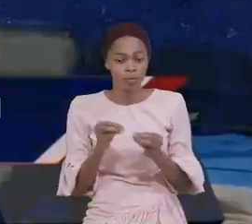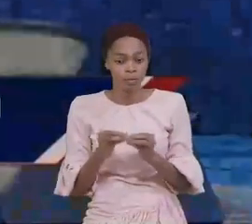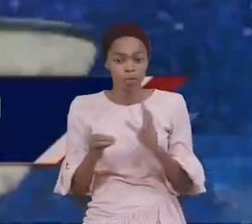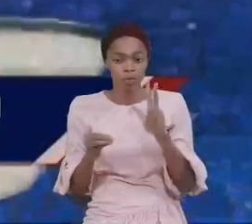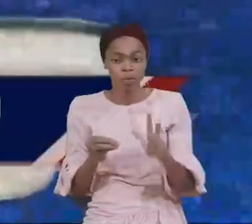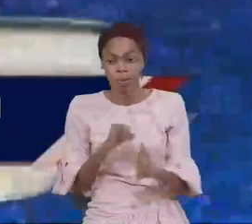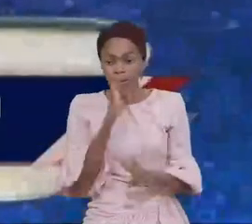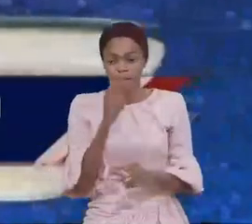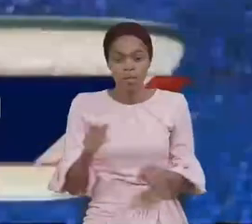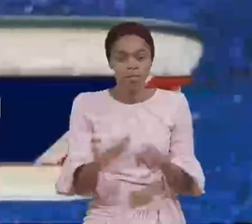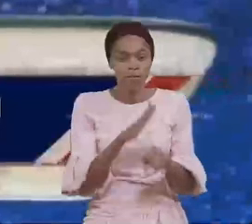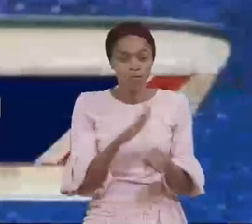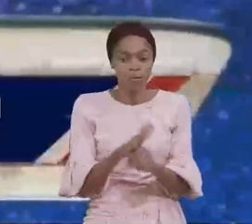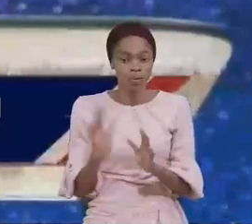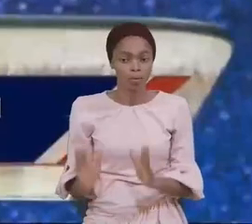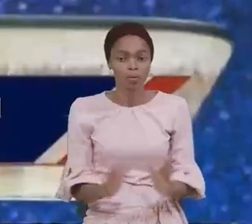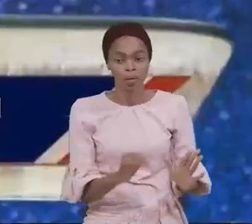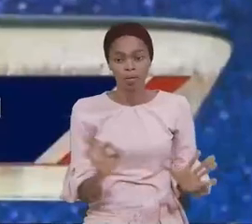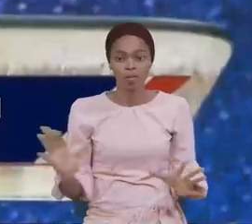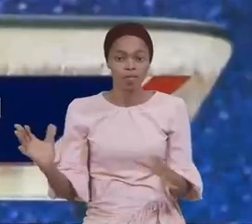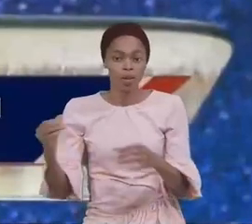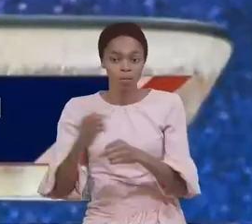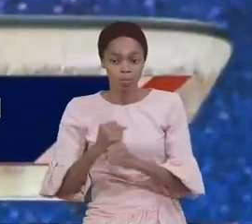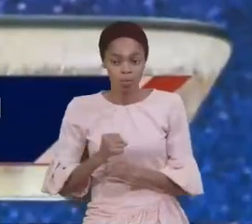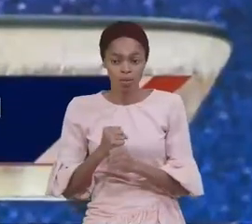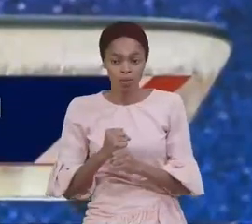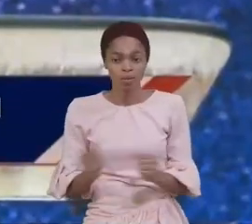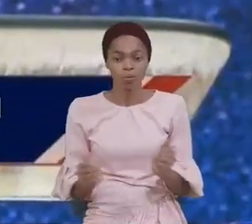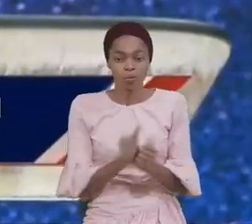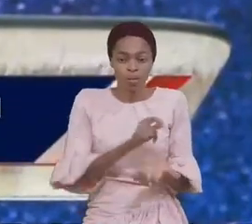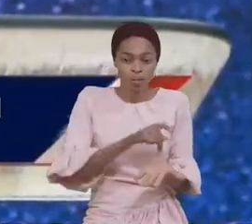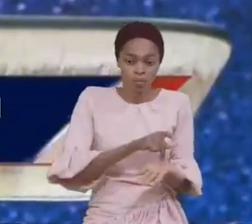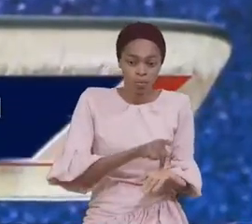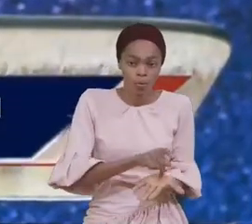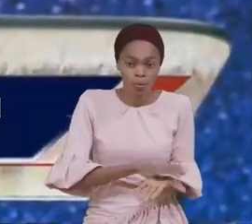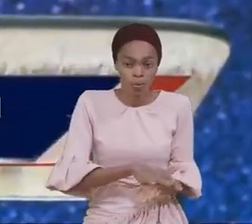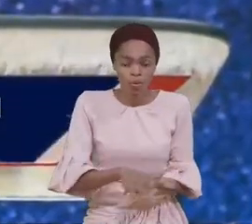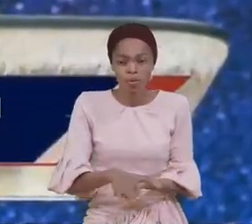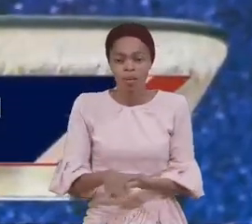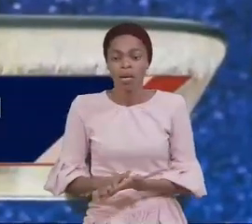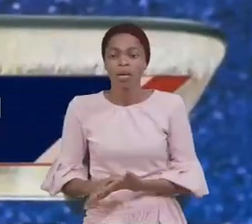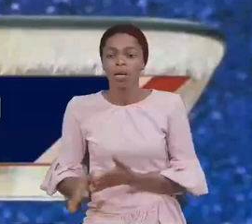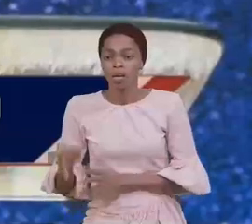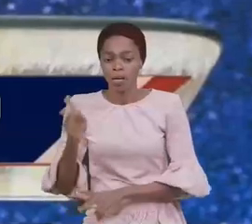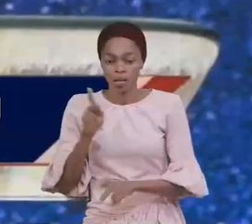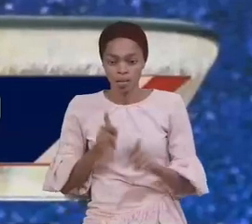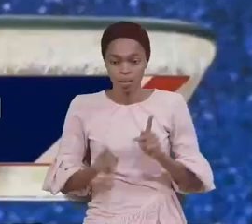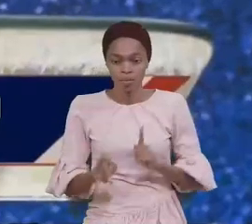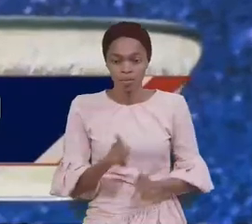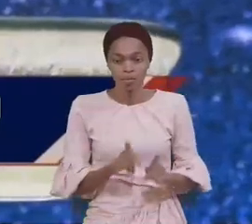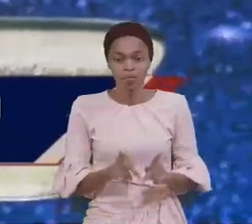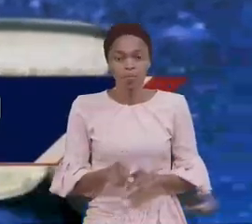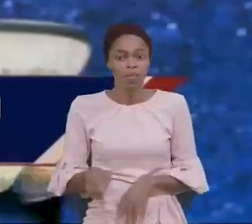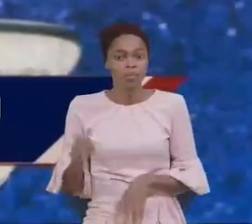plan accompli de possession avec les habitants purifiés, les gens